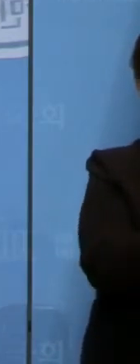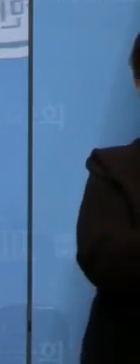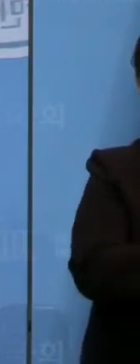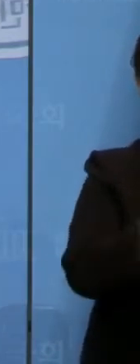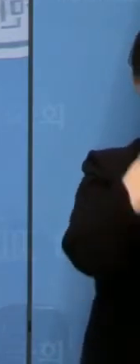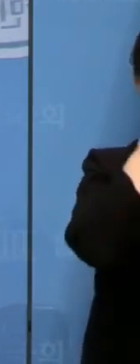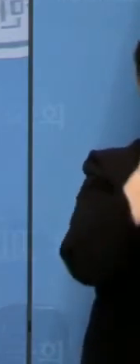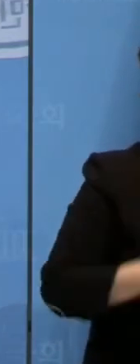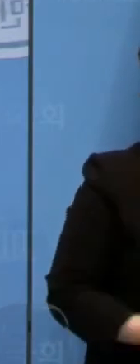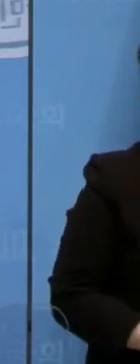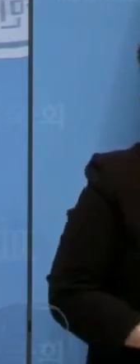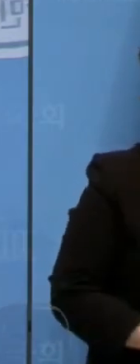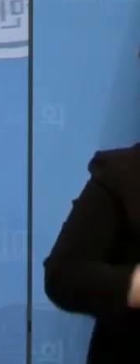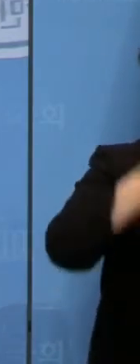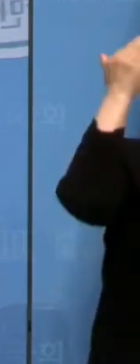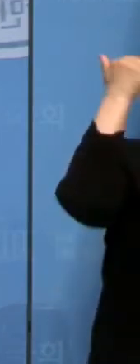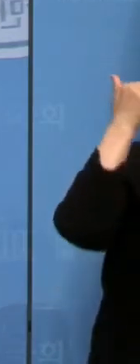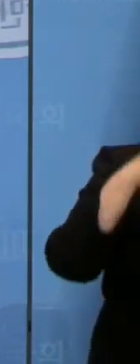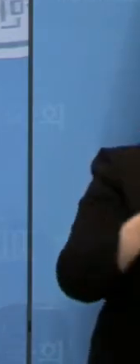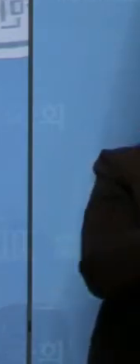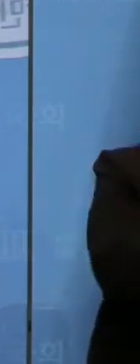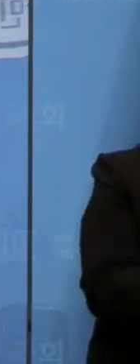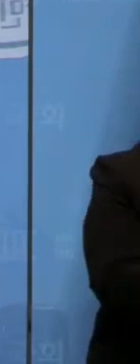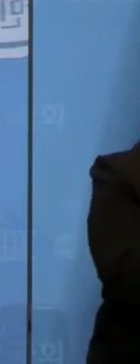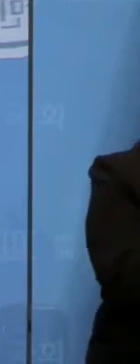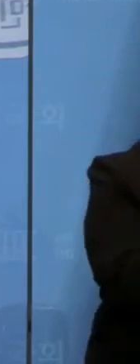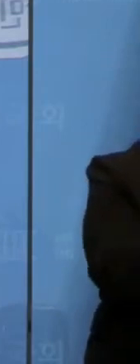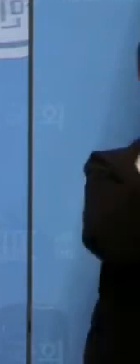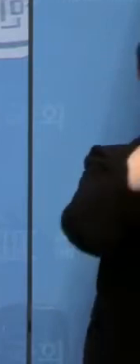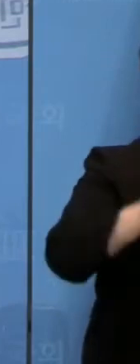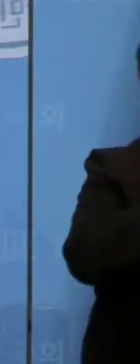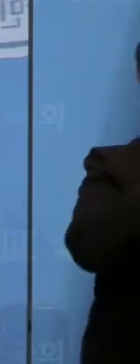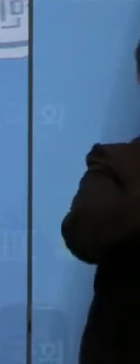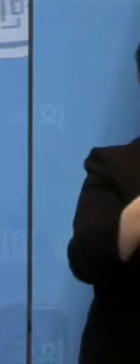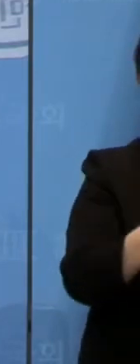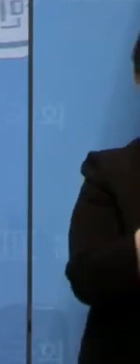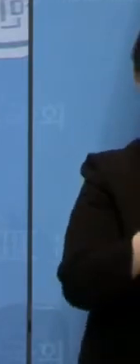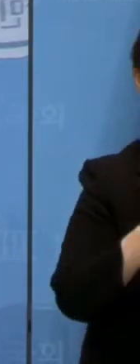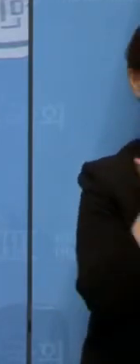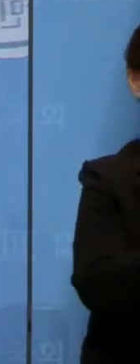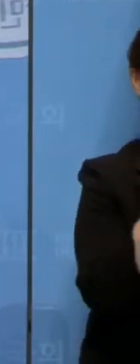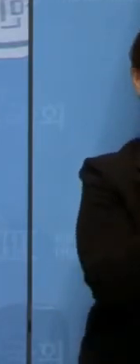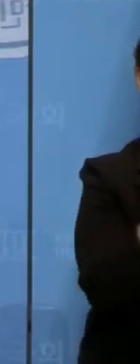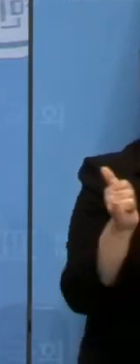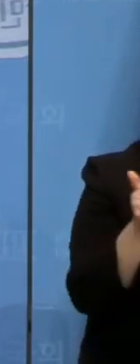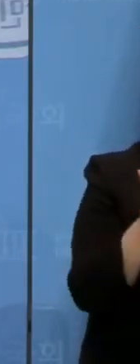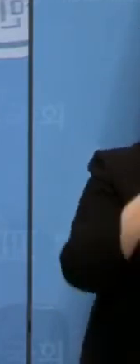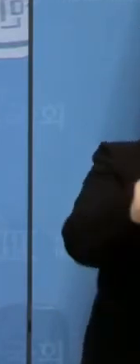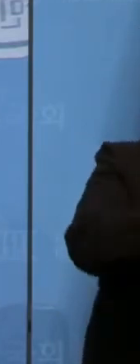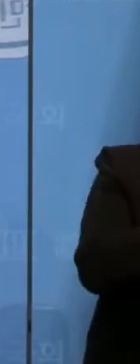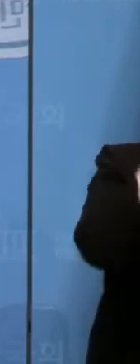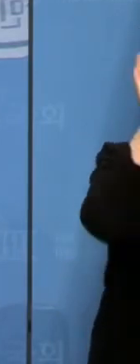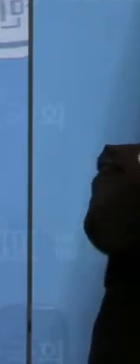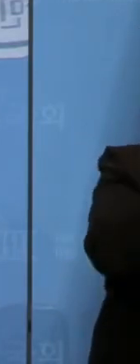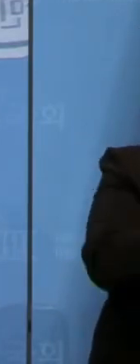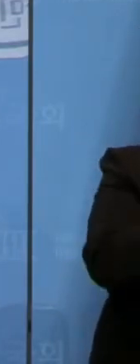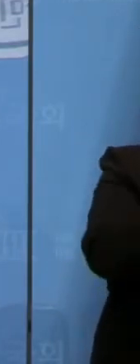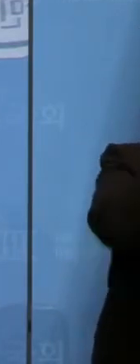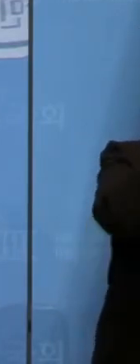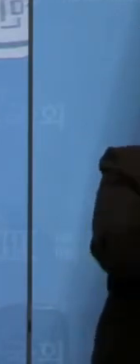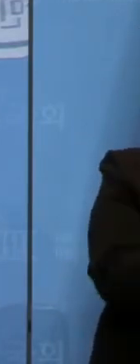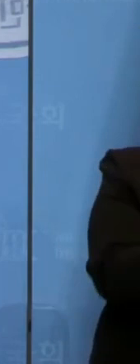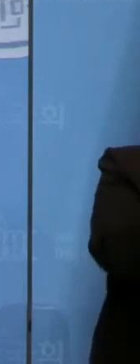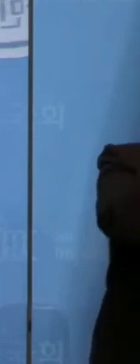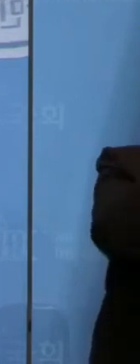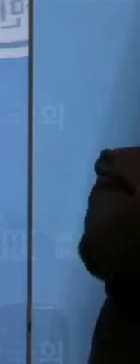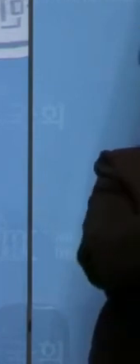못하고 있습니다. 한국이야말로 미얀마 사태에서 아시아 민주주의의 옹호자로 나서서 발언해야 할 최적의 위치에 있다고 말할